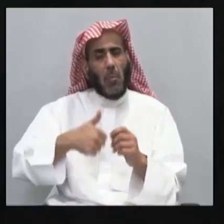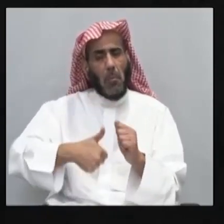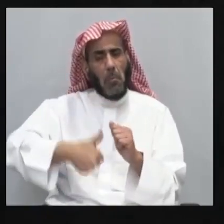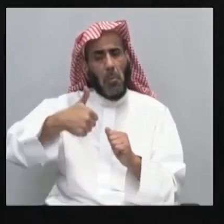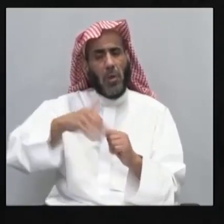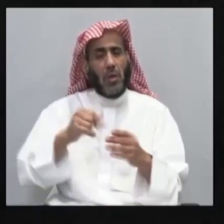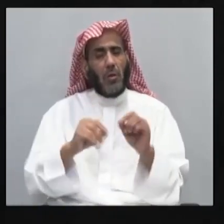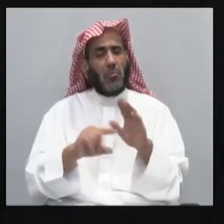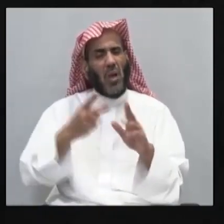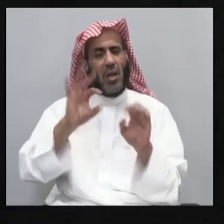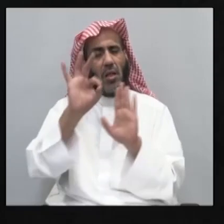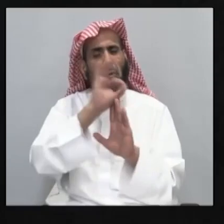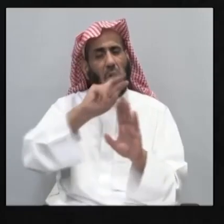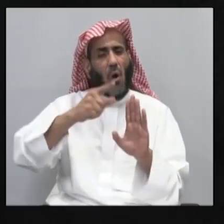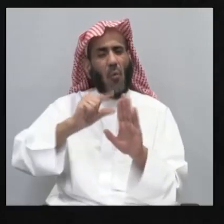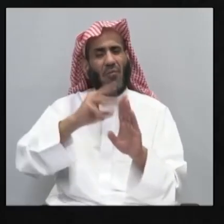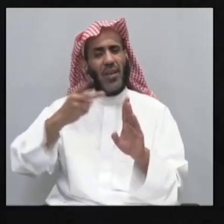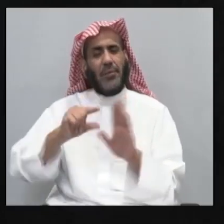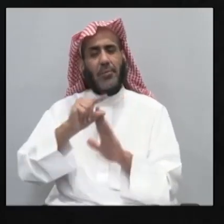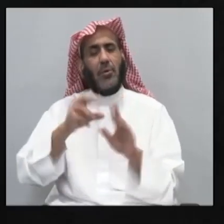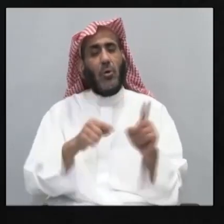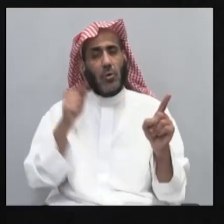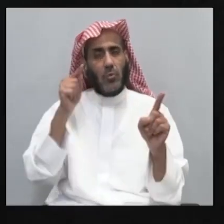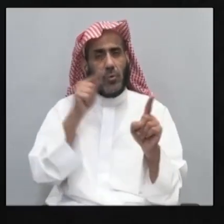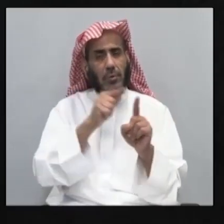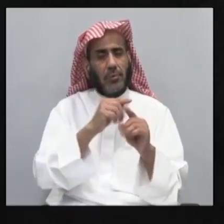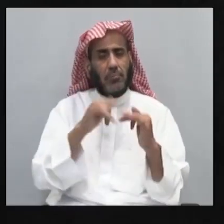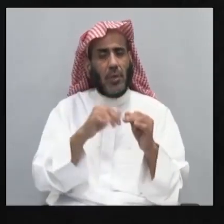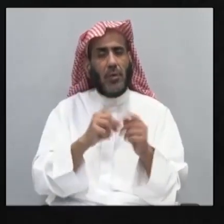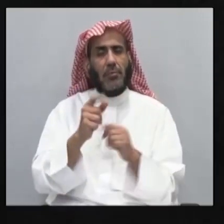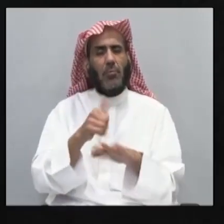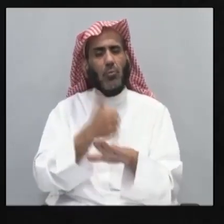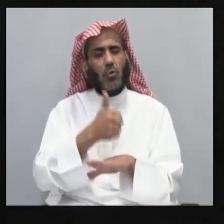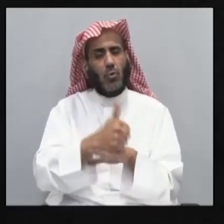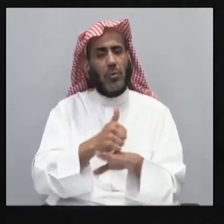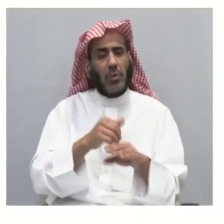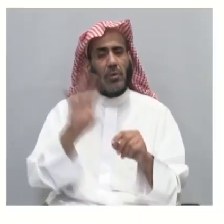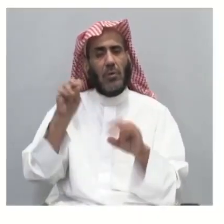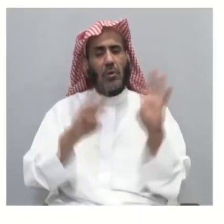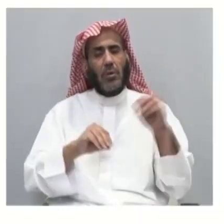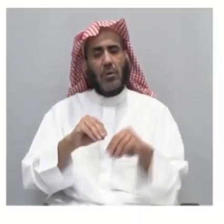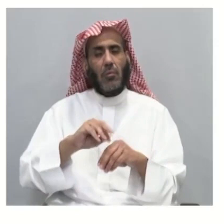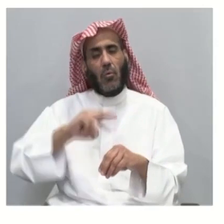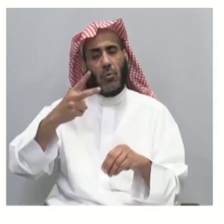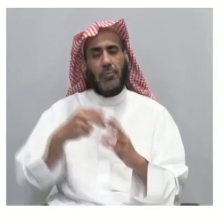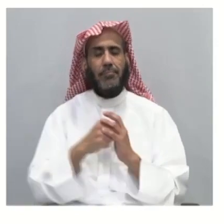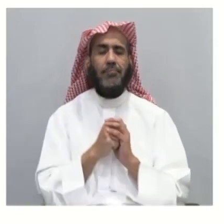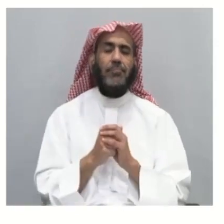العنوان الى عنوان اخر او فكره اخرى وتوصلها بطريقه وبقصه بقصه